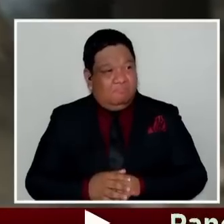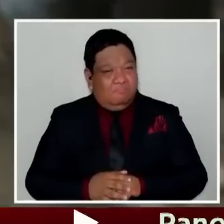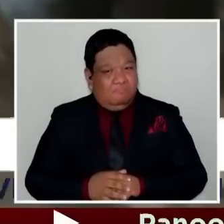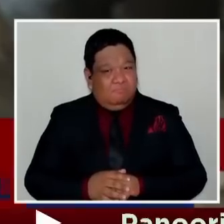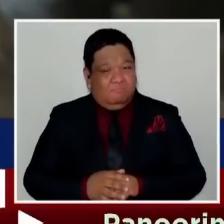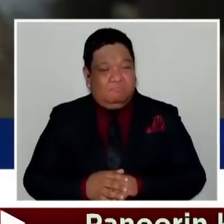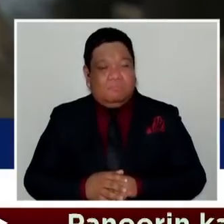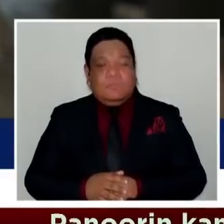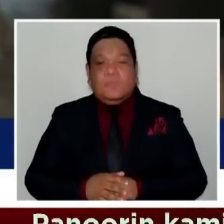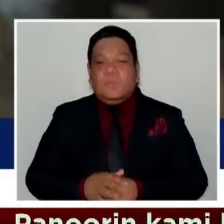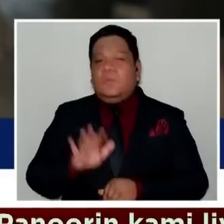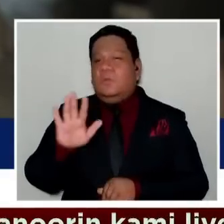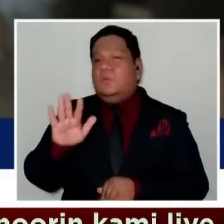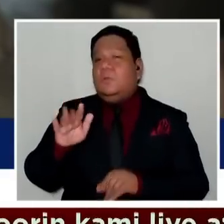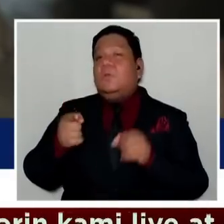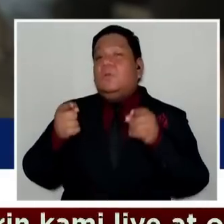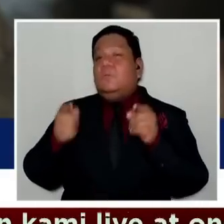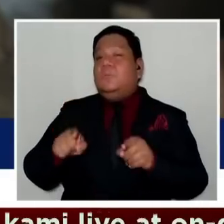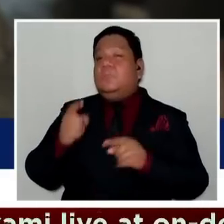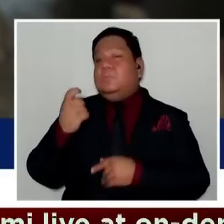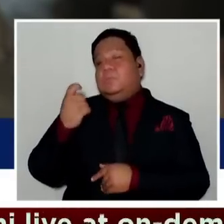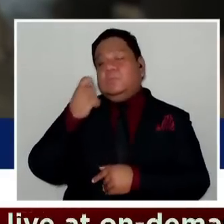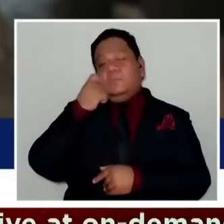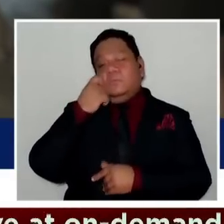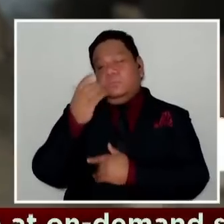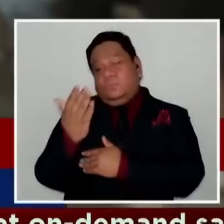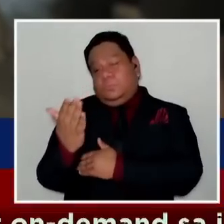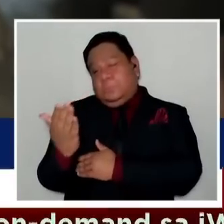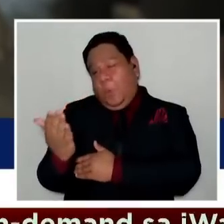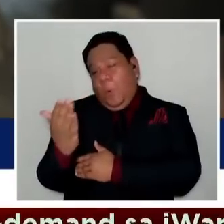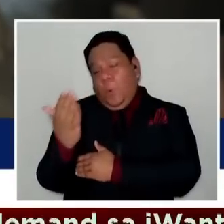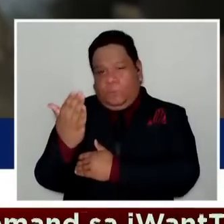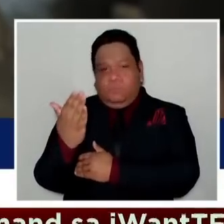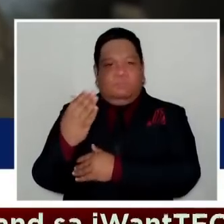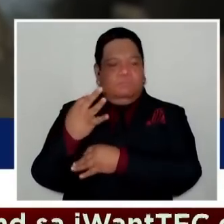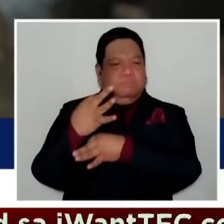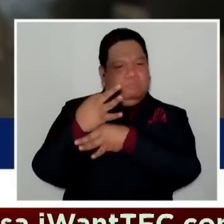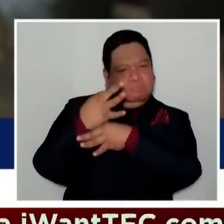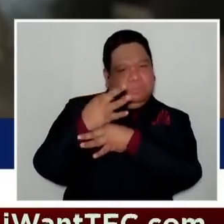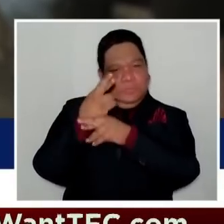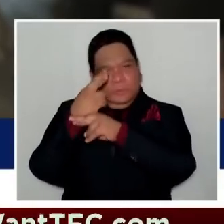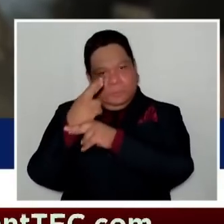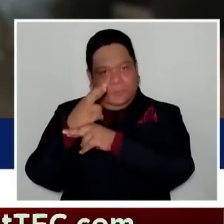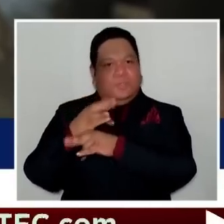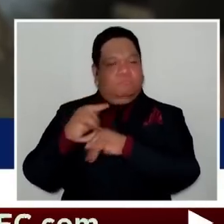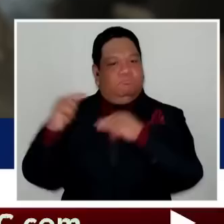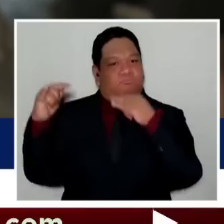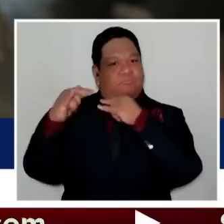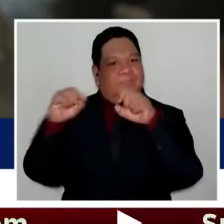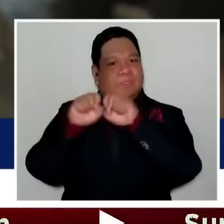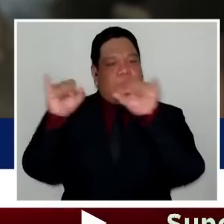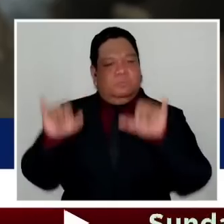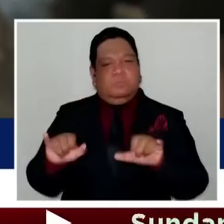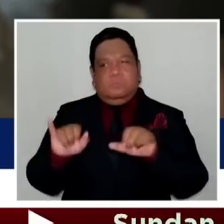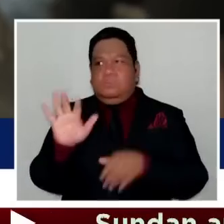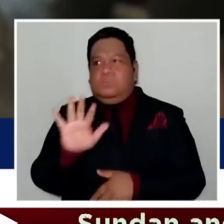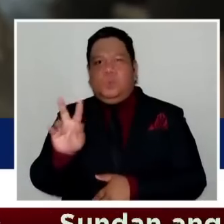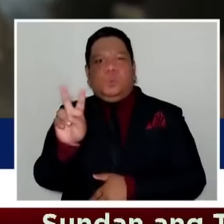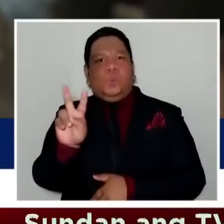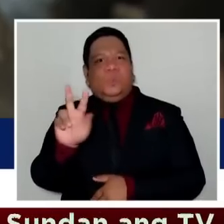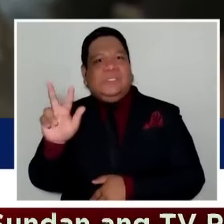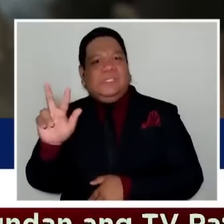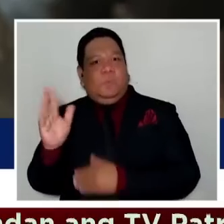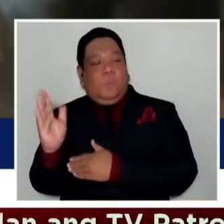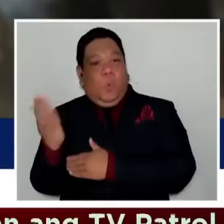Henry, nangyari nga ang maintenance works ng KAAP kanina mag-aalas 2 hanggang alas 3:30 na umaga kanina. At sa oras na yan, wala